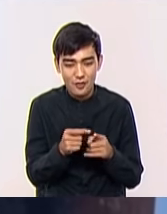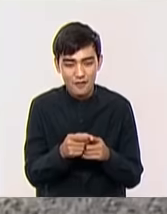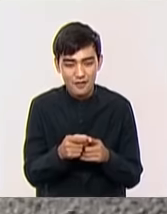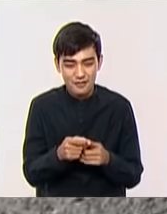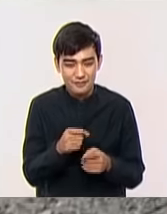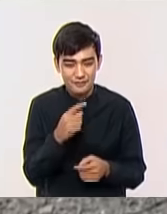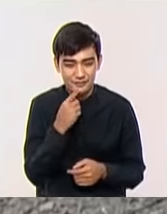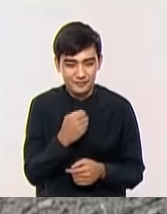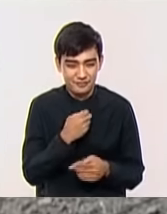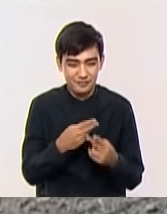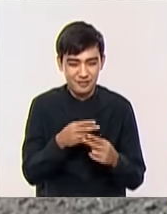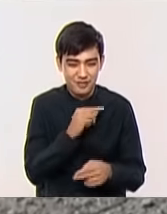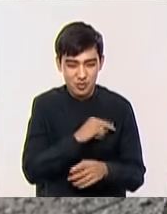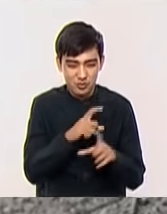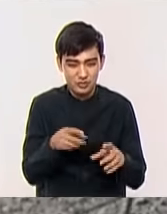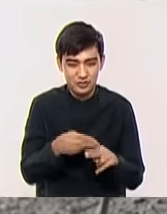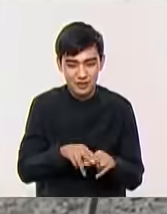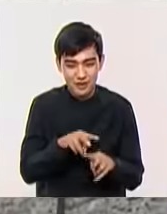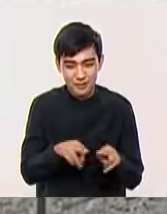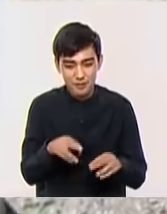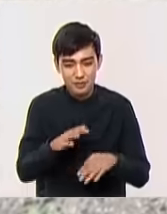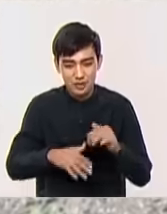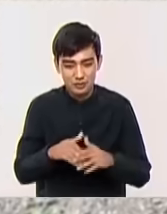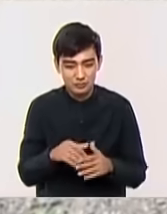сотрудников уголовно-исправительной системы, такая практика сейчас